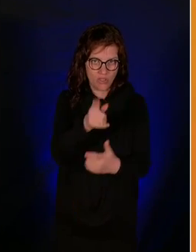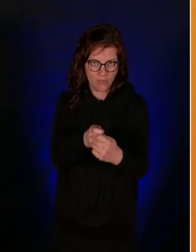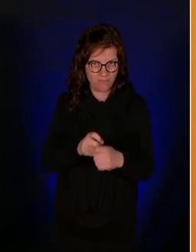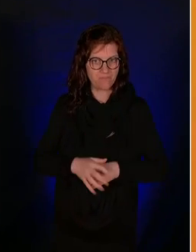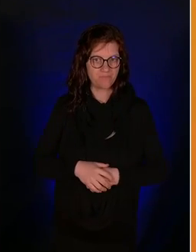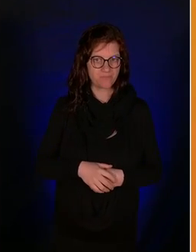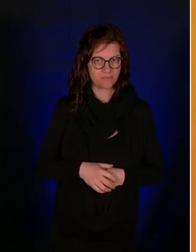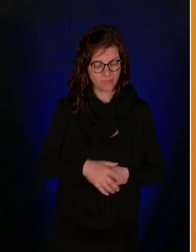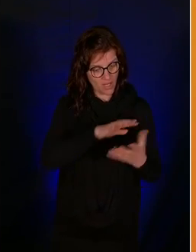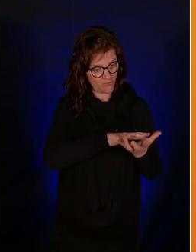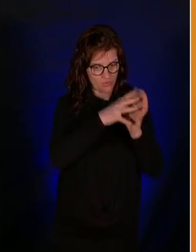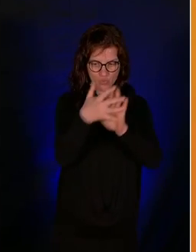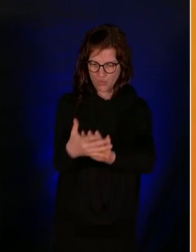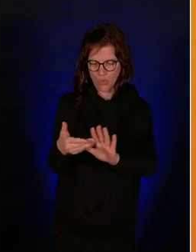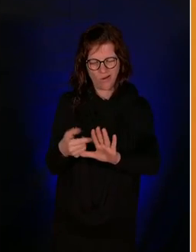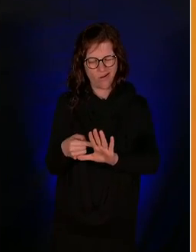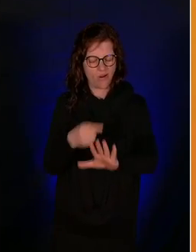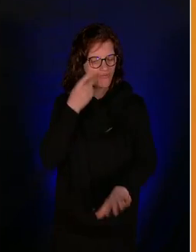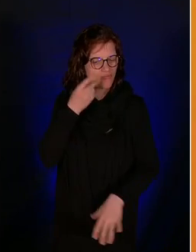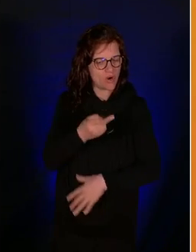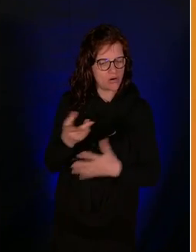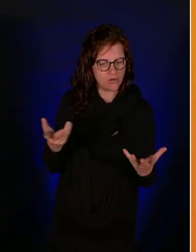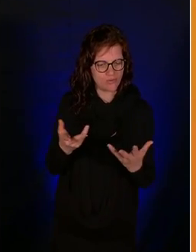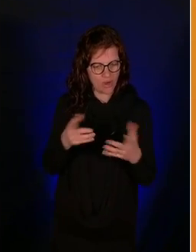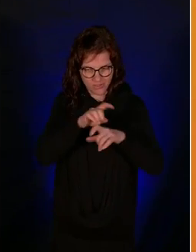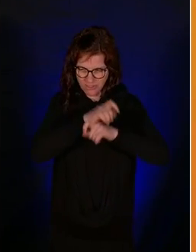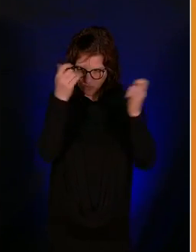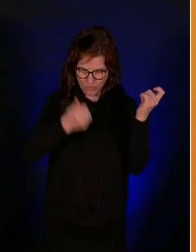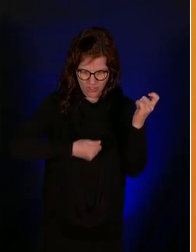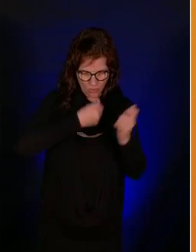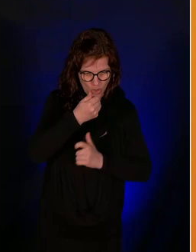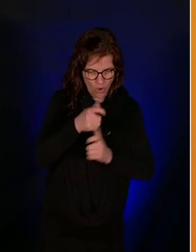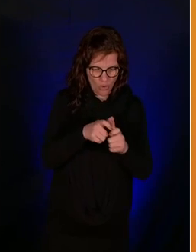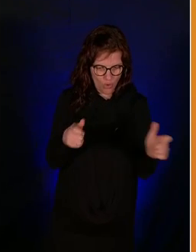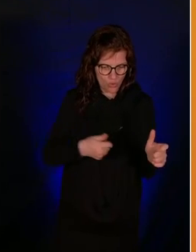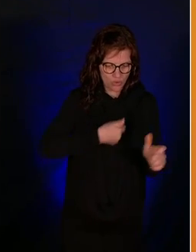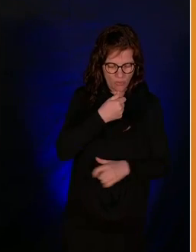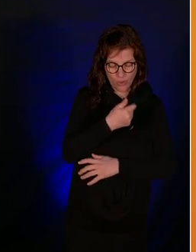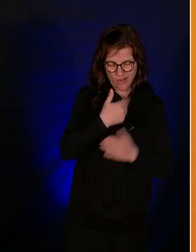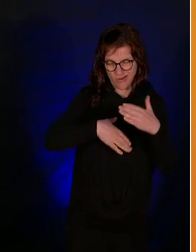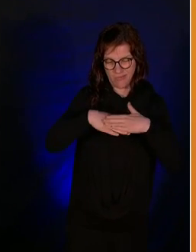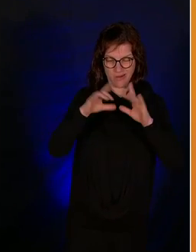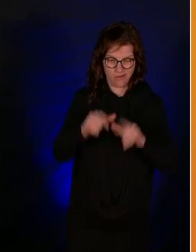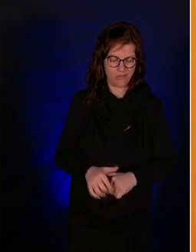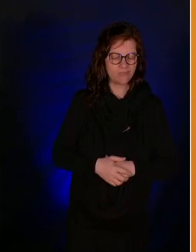Et dans cette évolution, nous nous rendons compte aussi que le statut d'indépendant et auto-entrepreneur a ses limites.